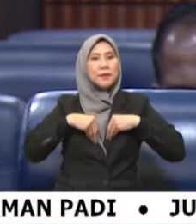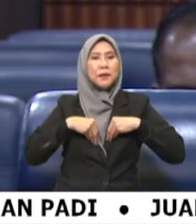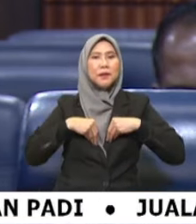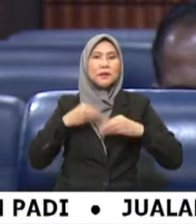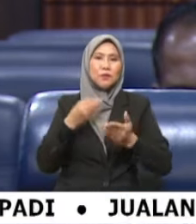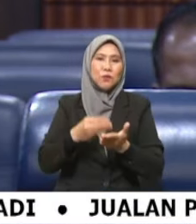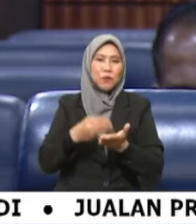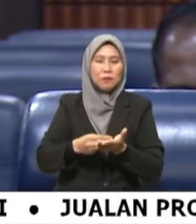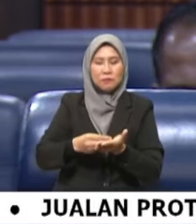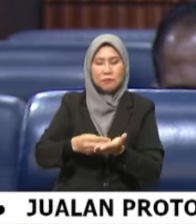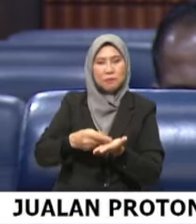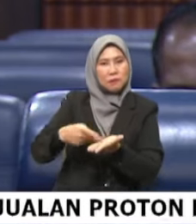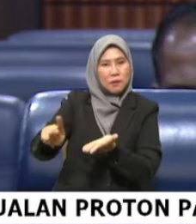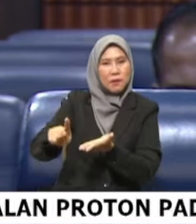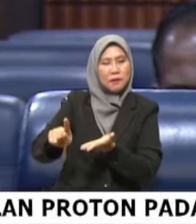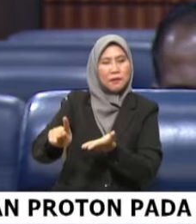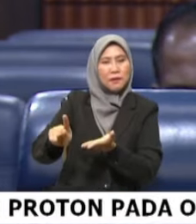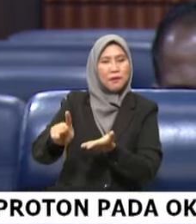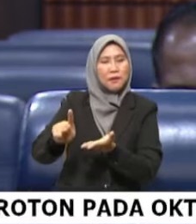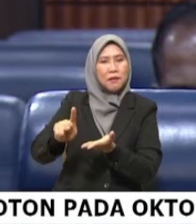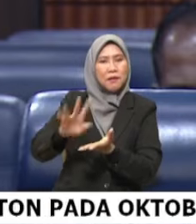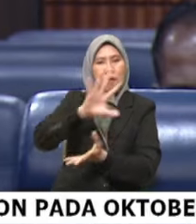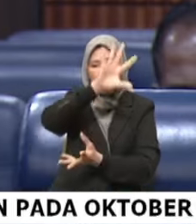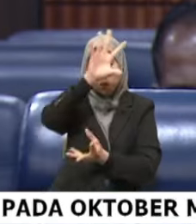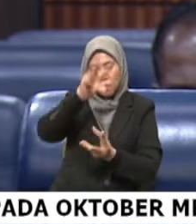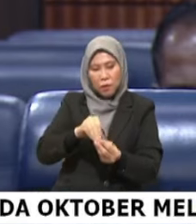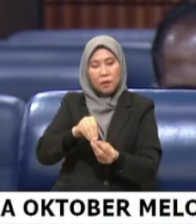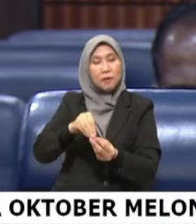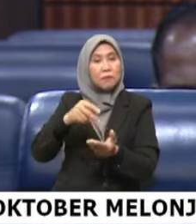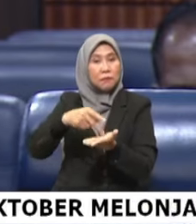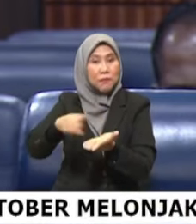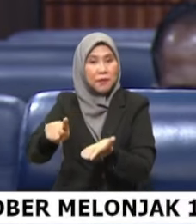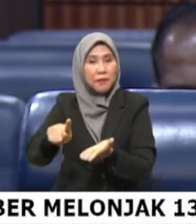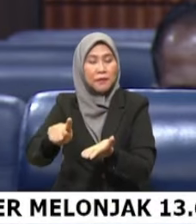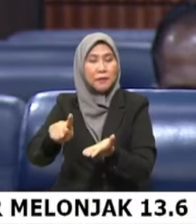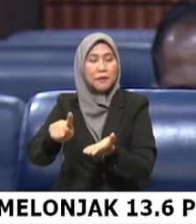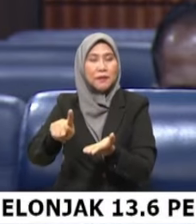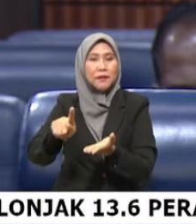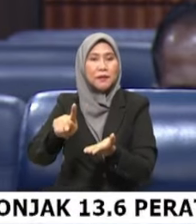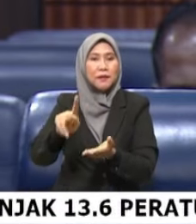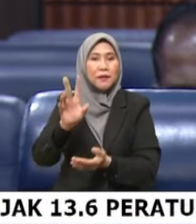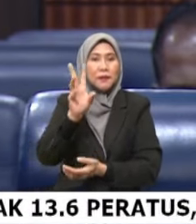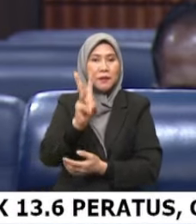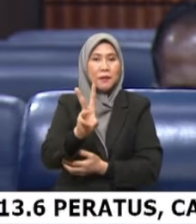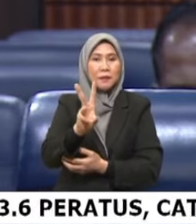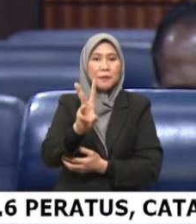PKHD dengan bayaran keseluruhan sebanyak ringgit Malaysia